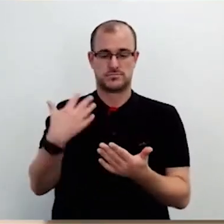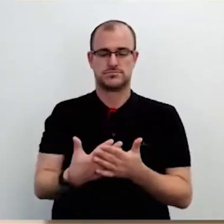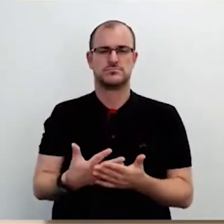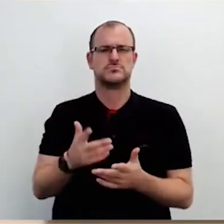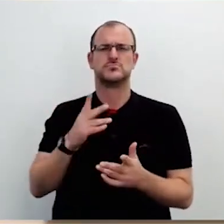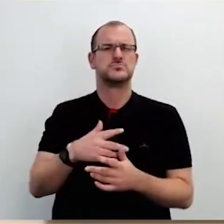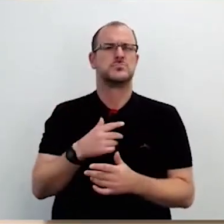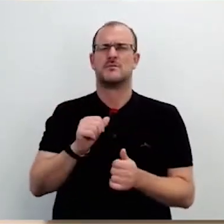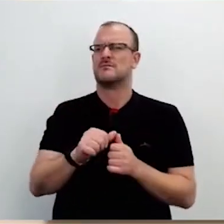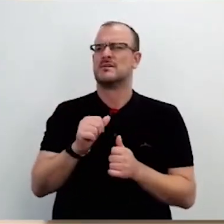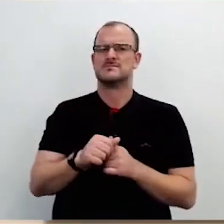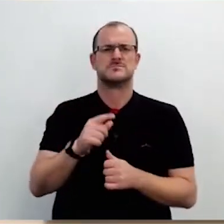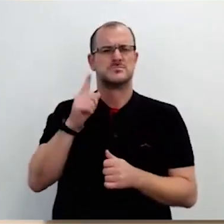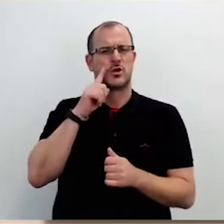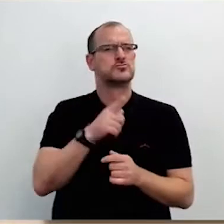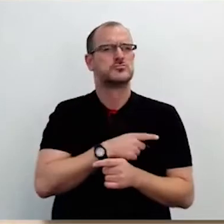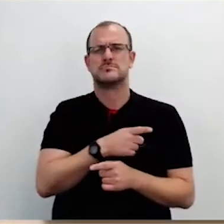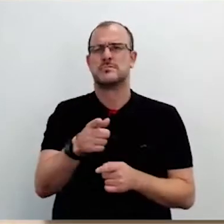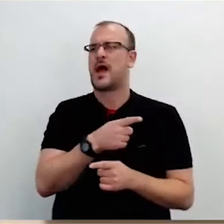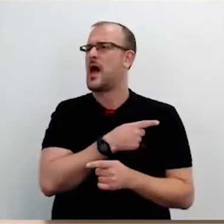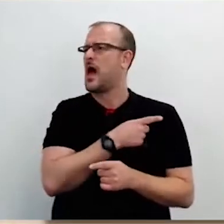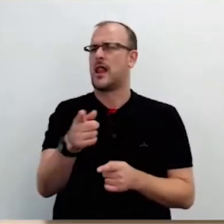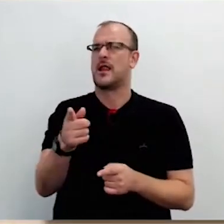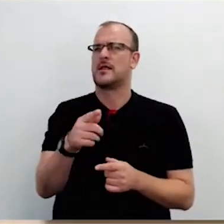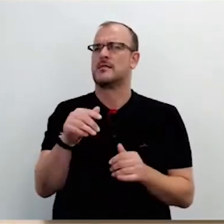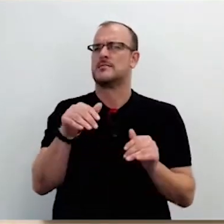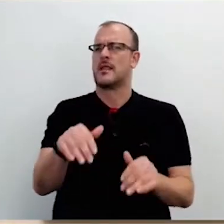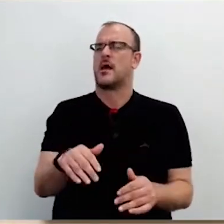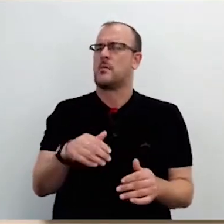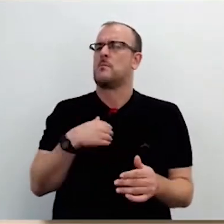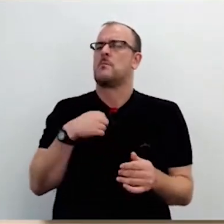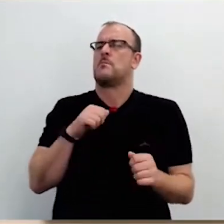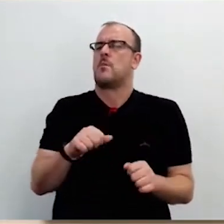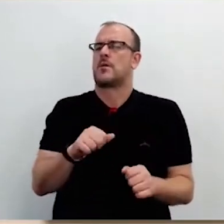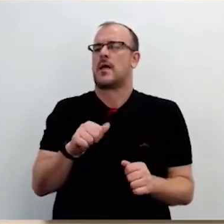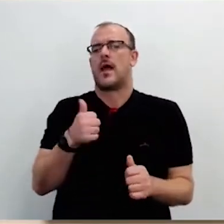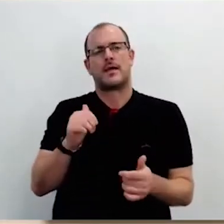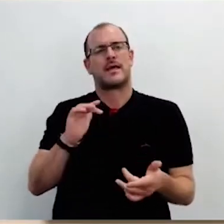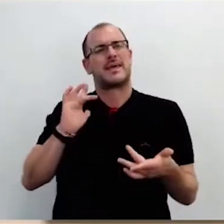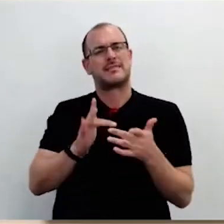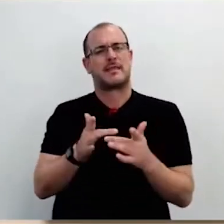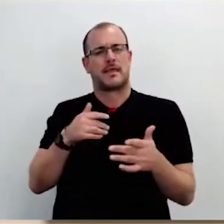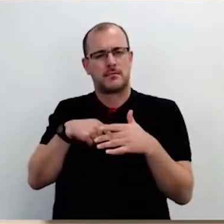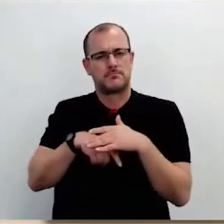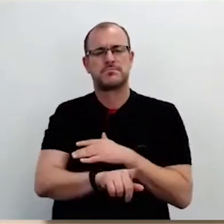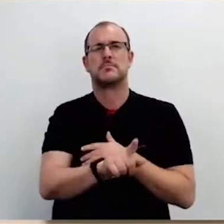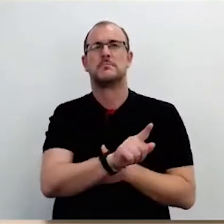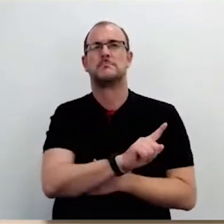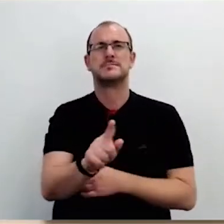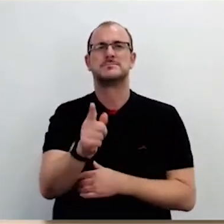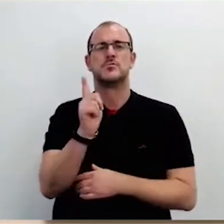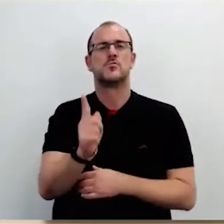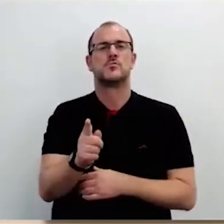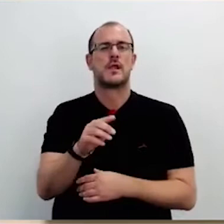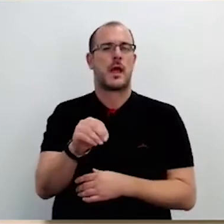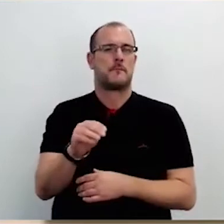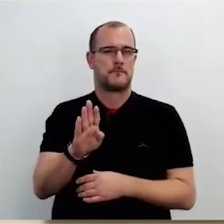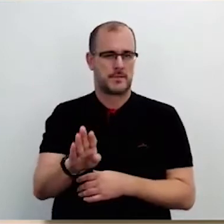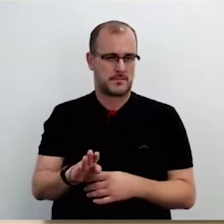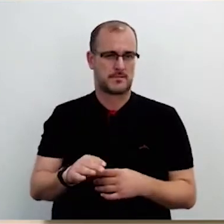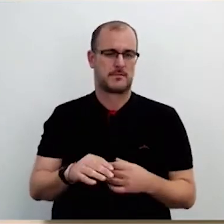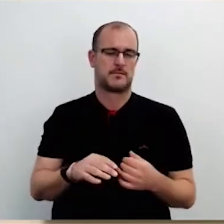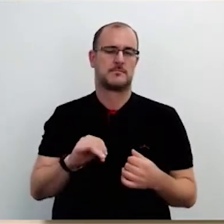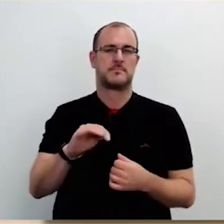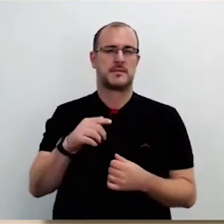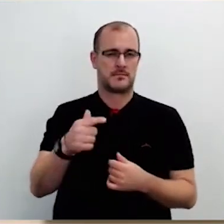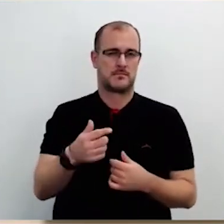fast jedem in Deutschland inzwischen die Möglichkeit gegeben, einen Internetzugang mit bis zu 100 Megabit zu